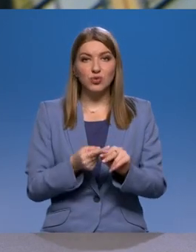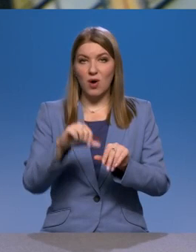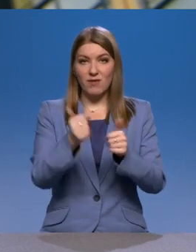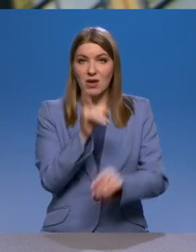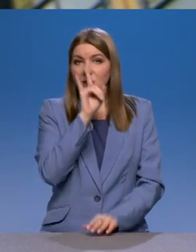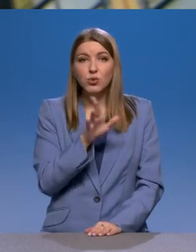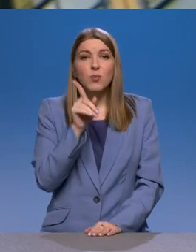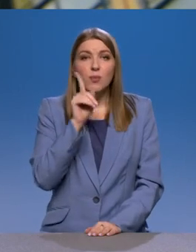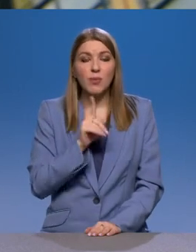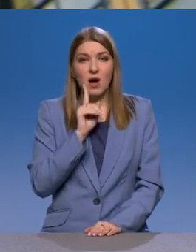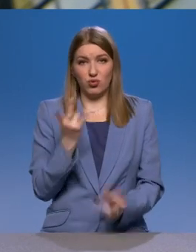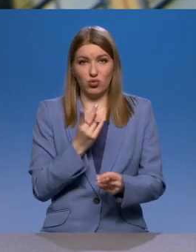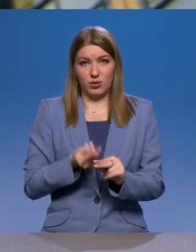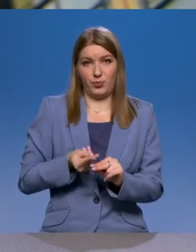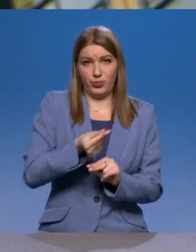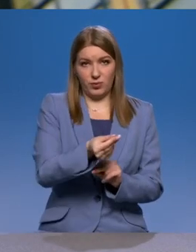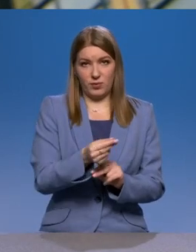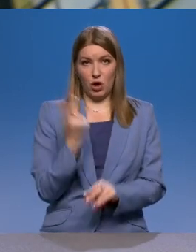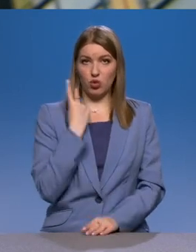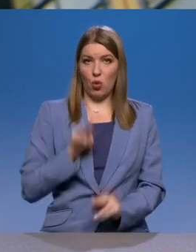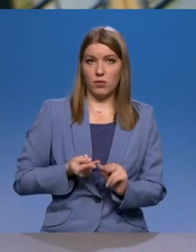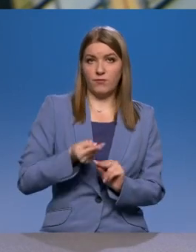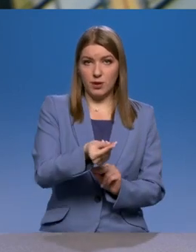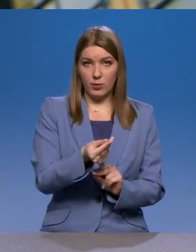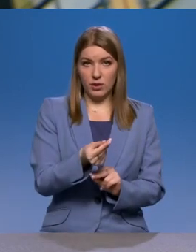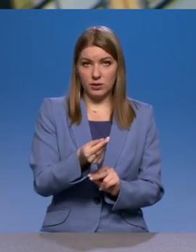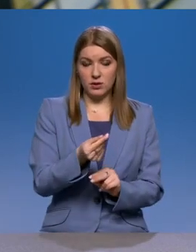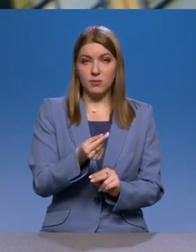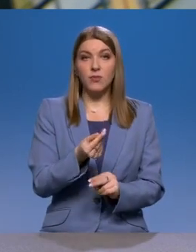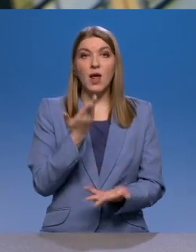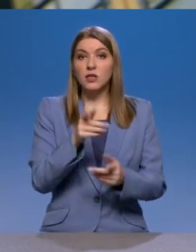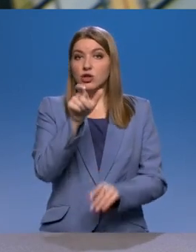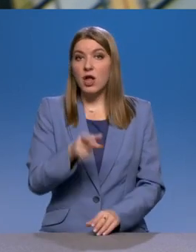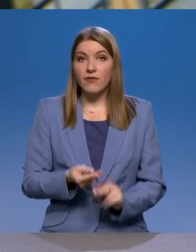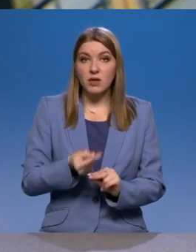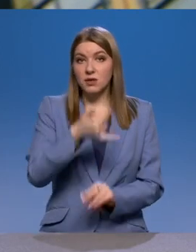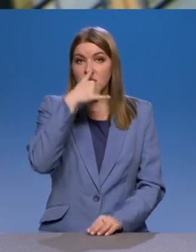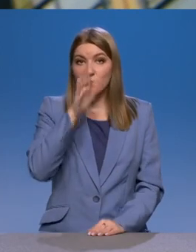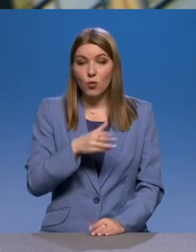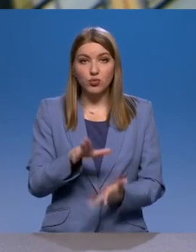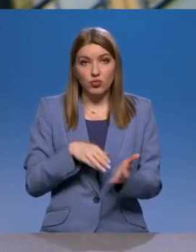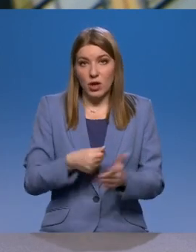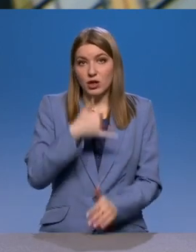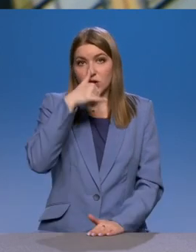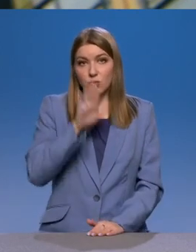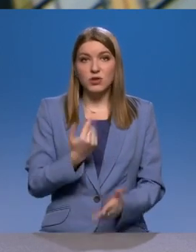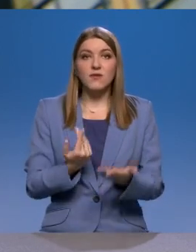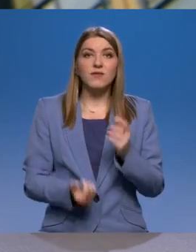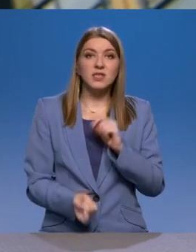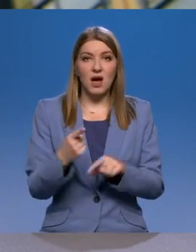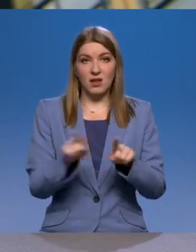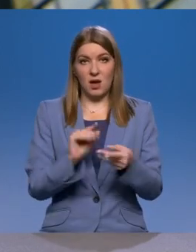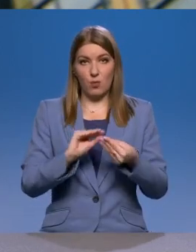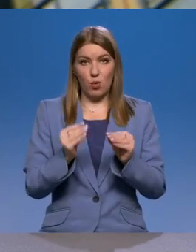задолженность. А люди погасить эту задолженность практически, если уж он не может ее погасить, значит, он и не может. И возникает вот эта коллизия.